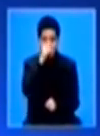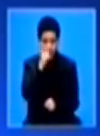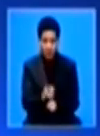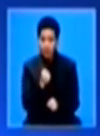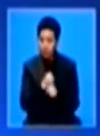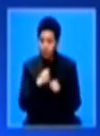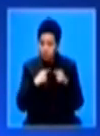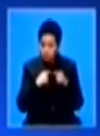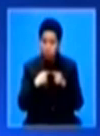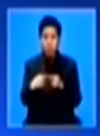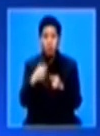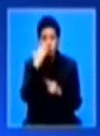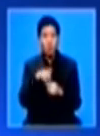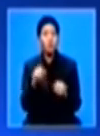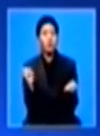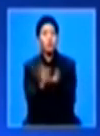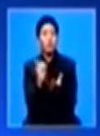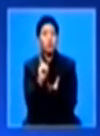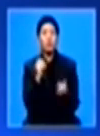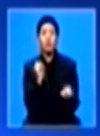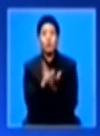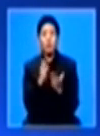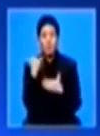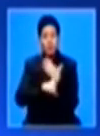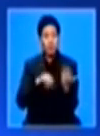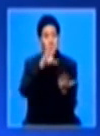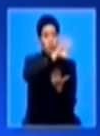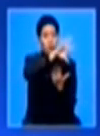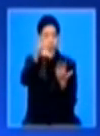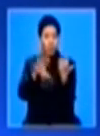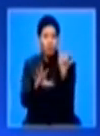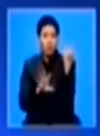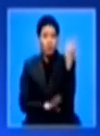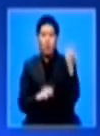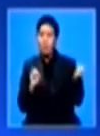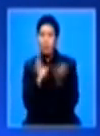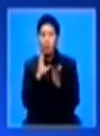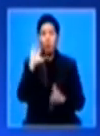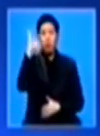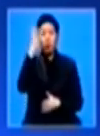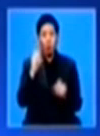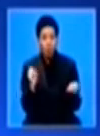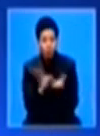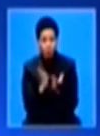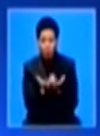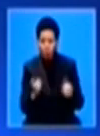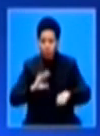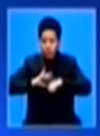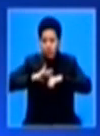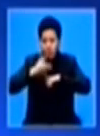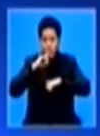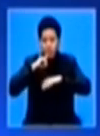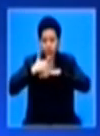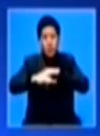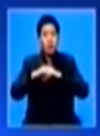รุงวิธีประกวดราคาอิเล็กทรอนิกส์การทำสัญญาคุณธรรมที่เป็นสากลในการตรวจสอบเพื่อป้องกันการคอร์รัปชัน